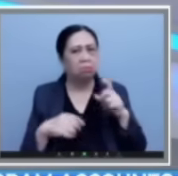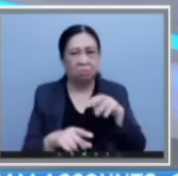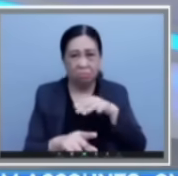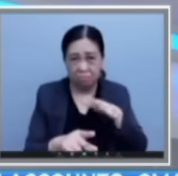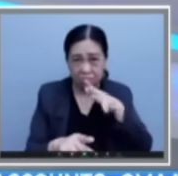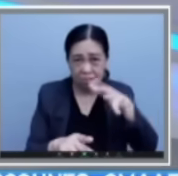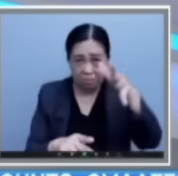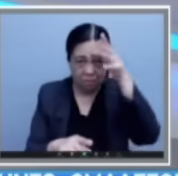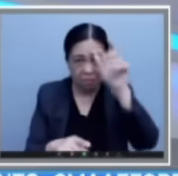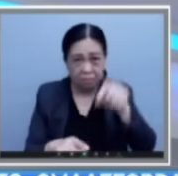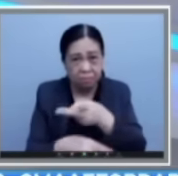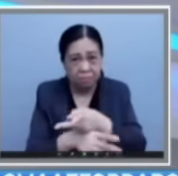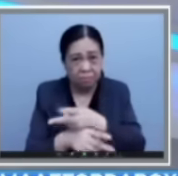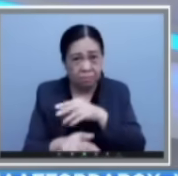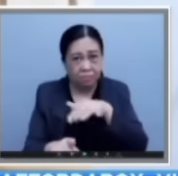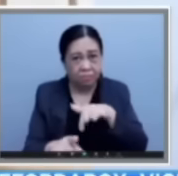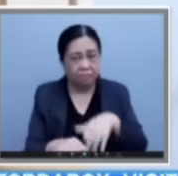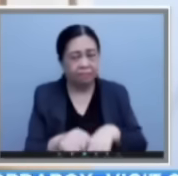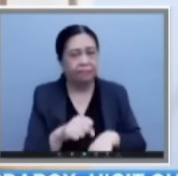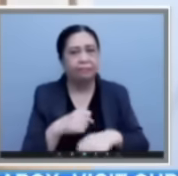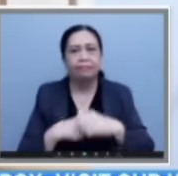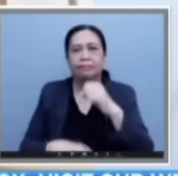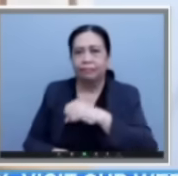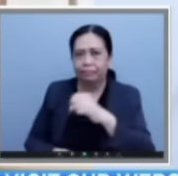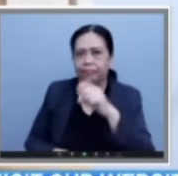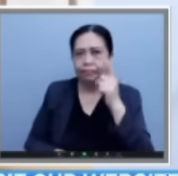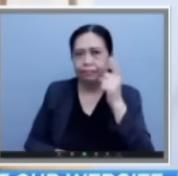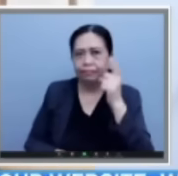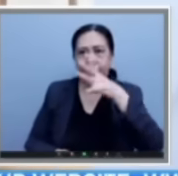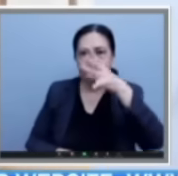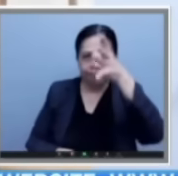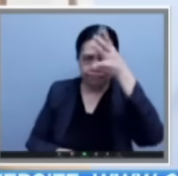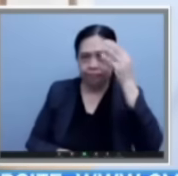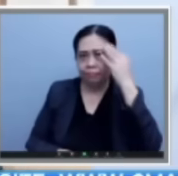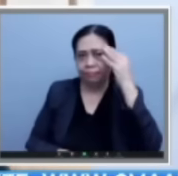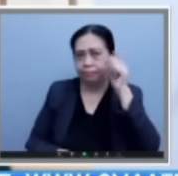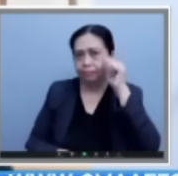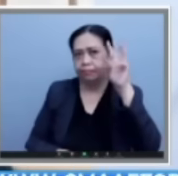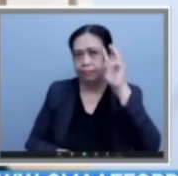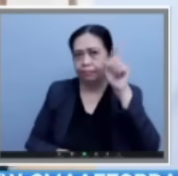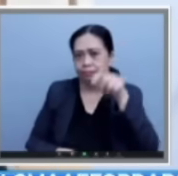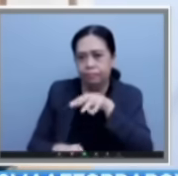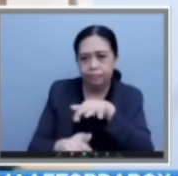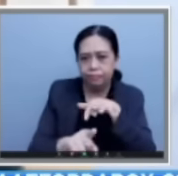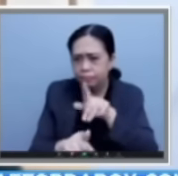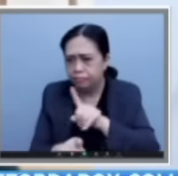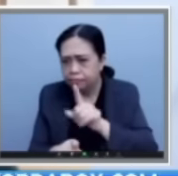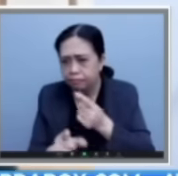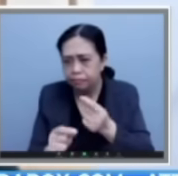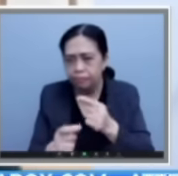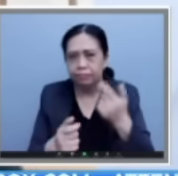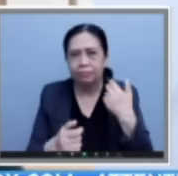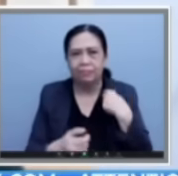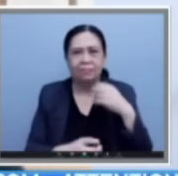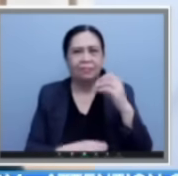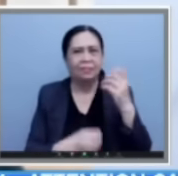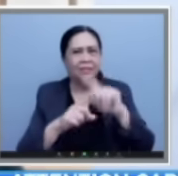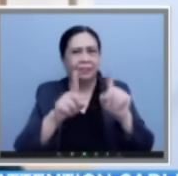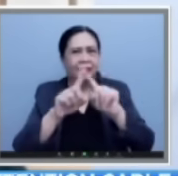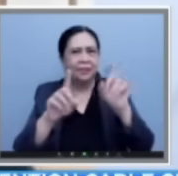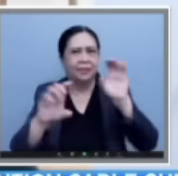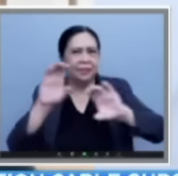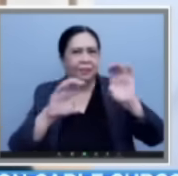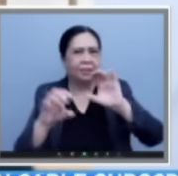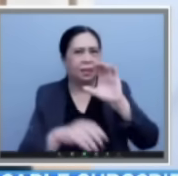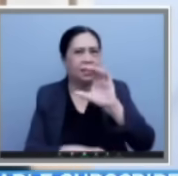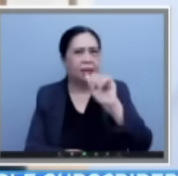' ba Yes kailangan maging observant ano ah at sabi ko nga no may carbon dioxide may sulfur dioxide So